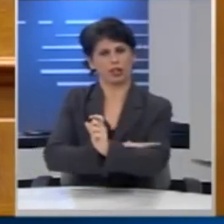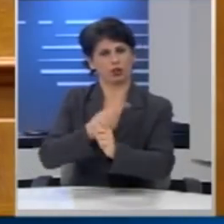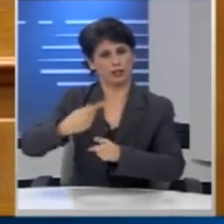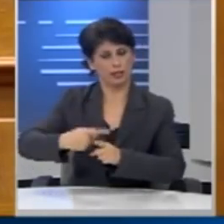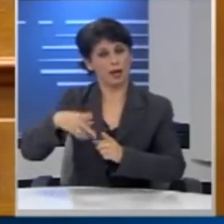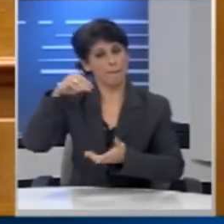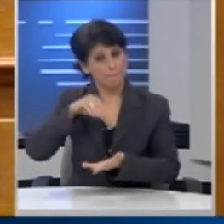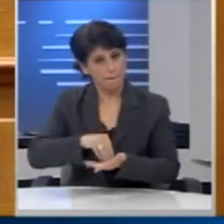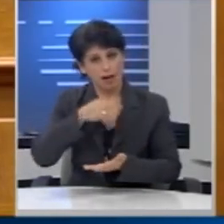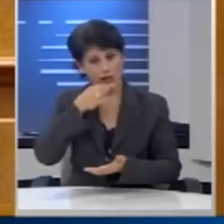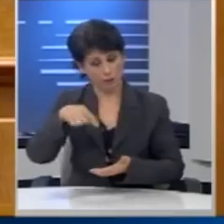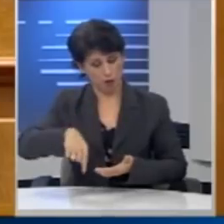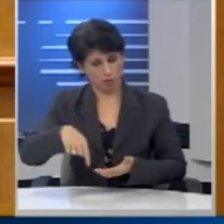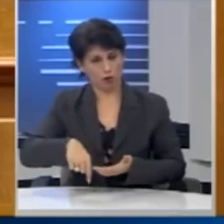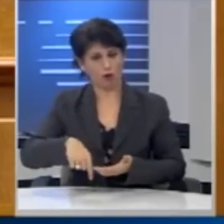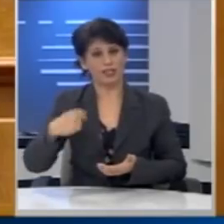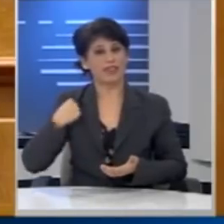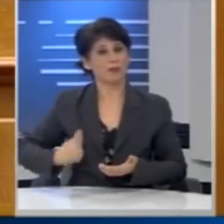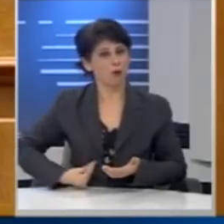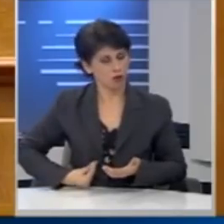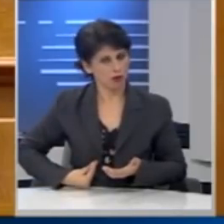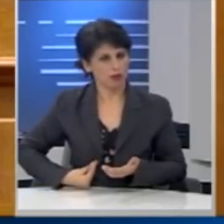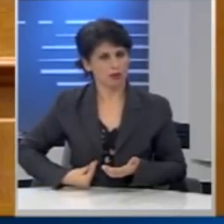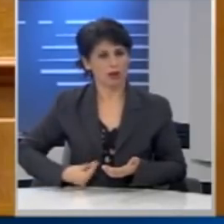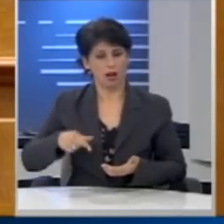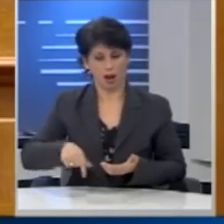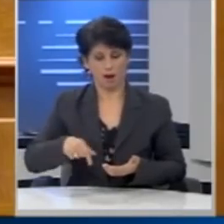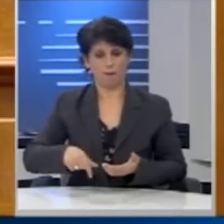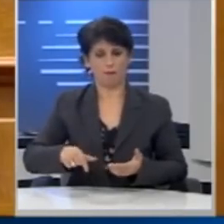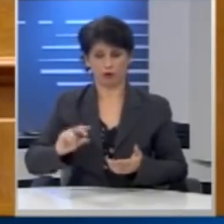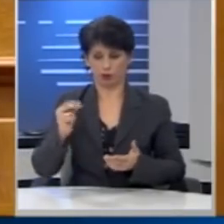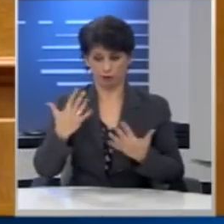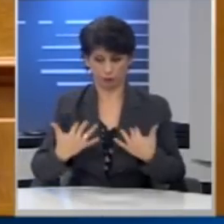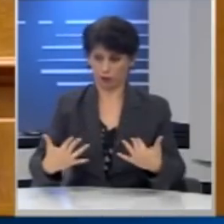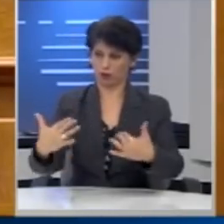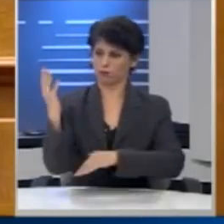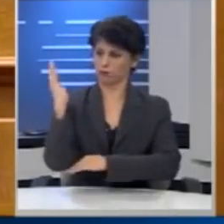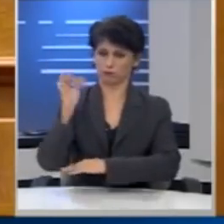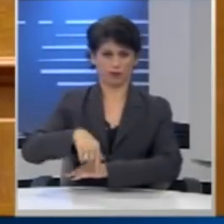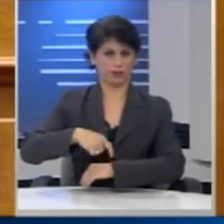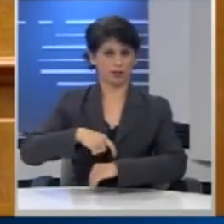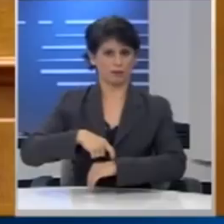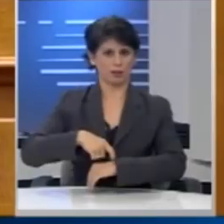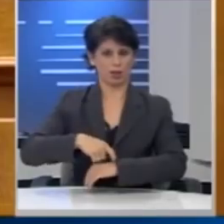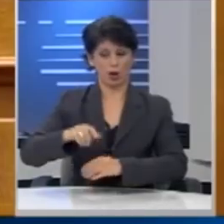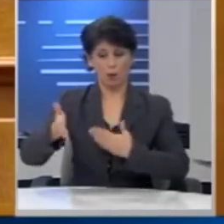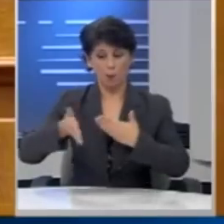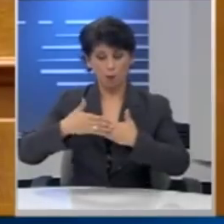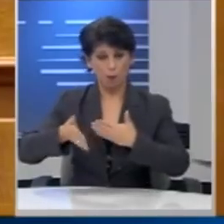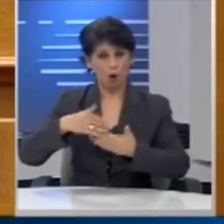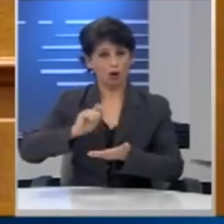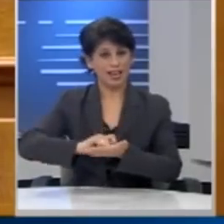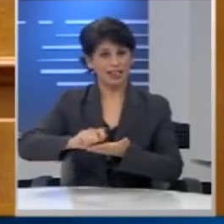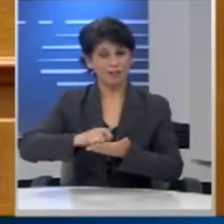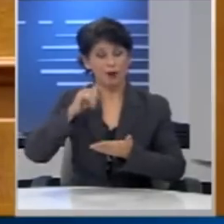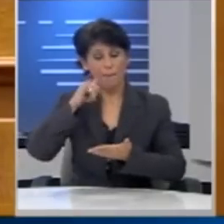θέλω να επαναλάβω και εδώ πέρα και δημόσια από το βήμα της Εθνικής Αντιπροσωπείας ότι η πόρτα του γραφείου μου